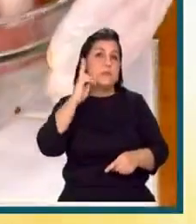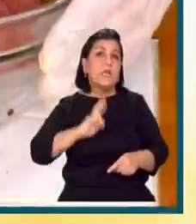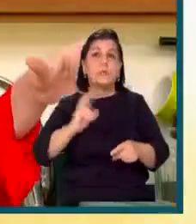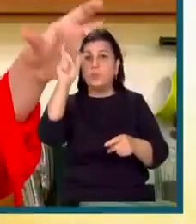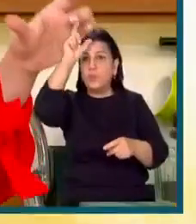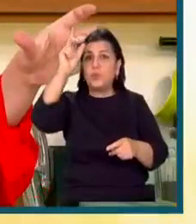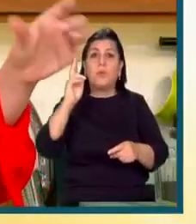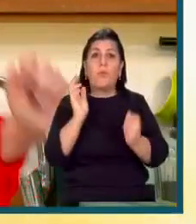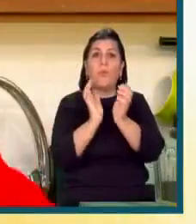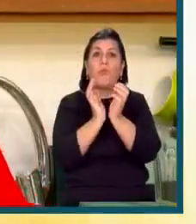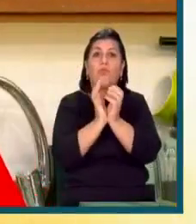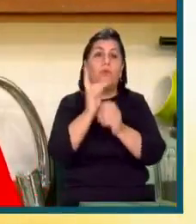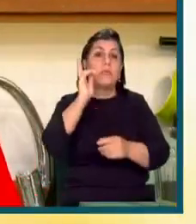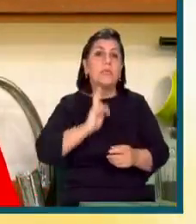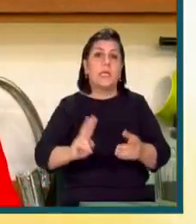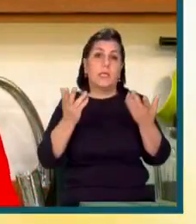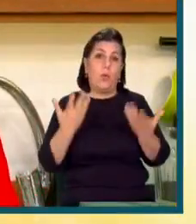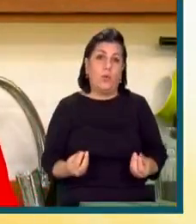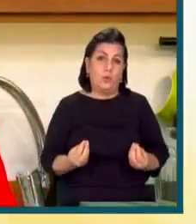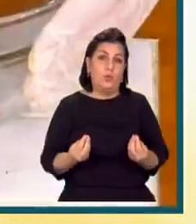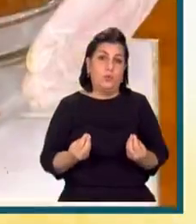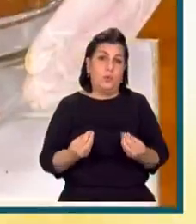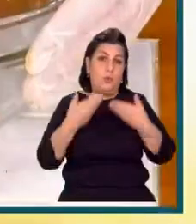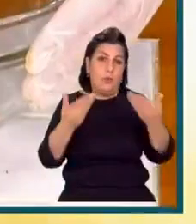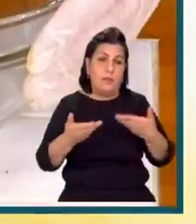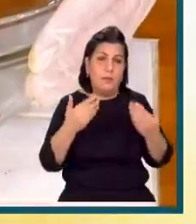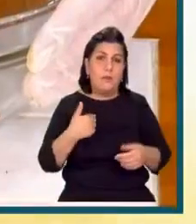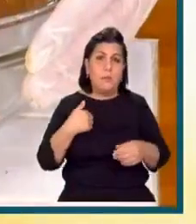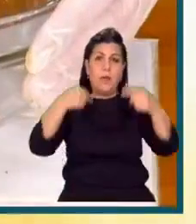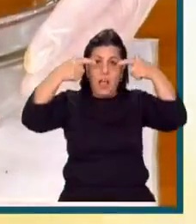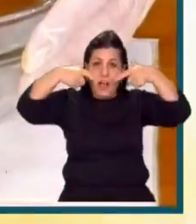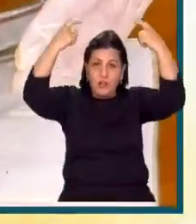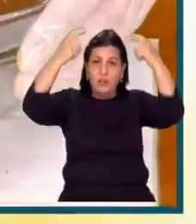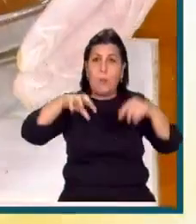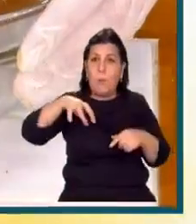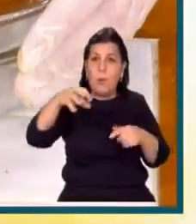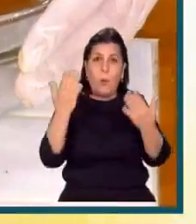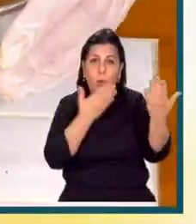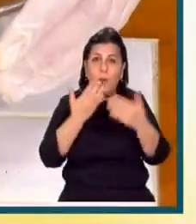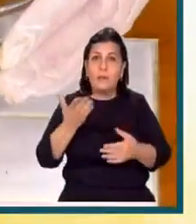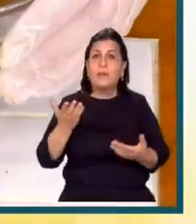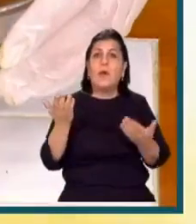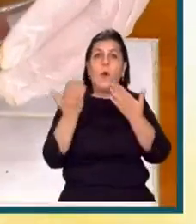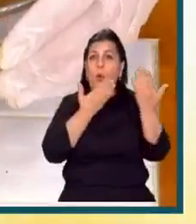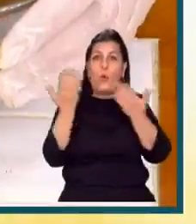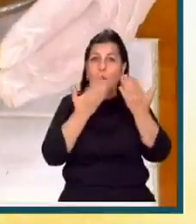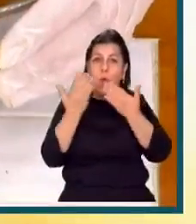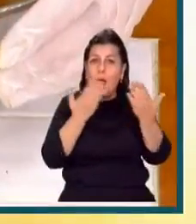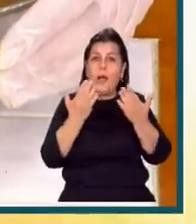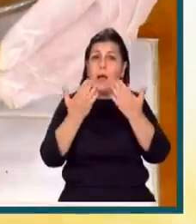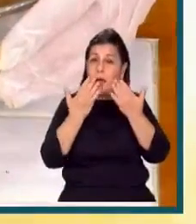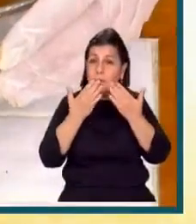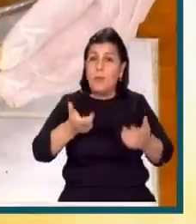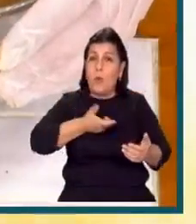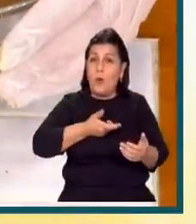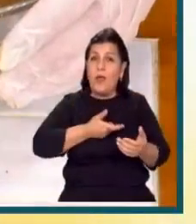çiçekler bakımından kimsin bu kesinlikle bugün bakıldığı zaman aşçılık bölümü okuyan öğrenciler olsun ya da ne bileyim ülkemizdeki vatandaşlar